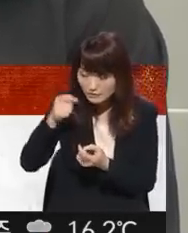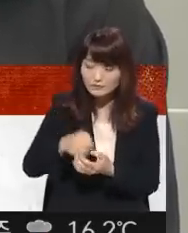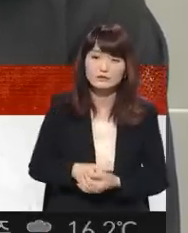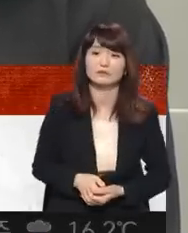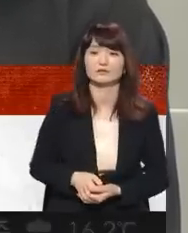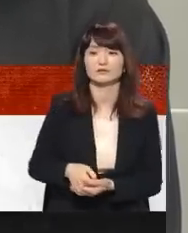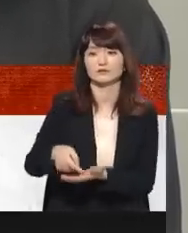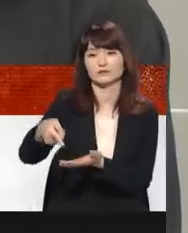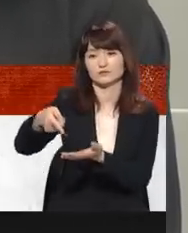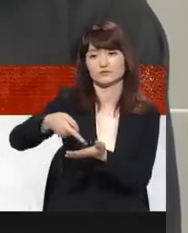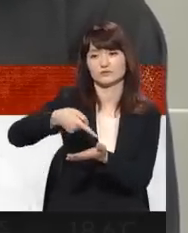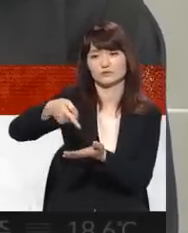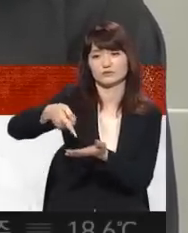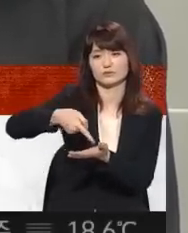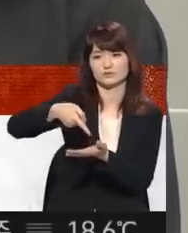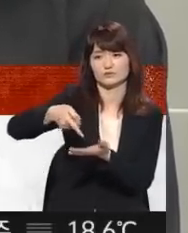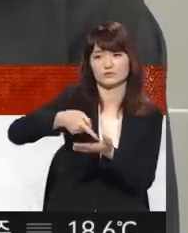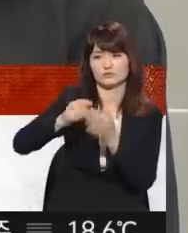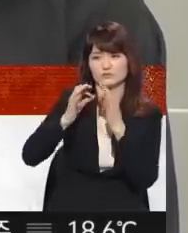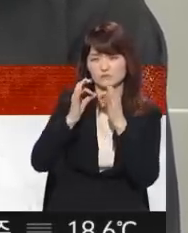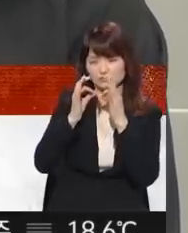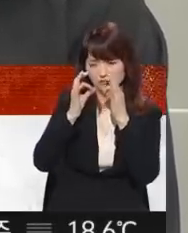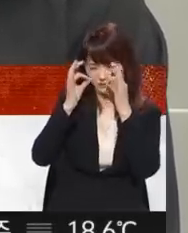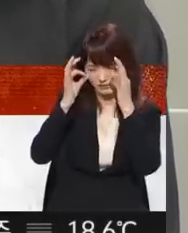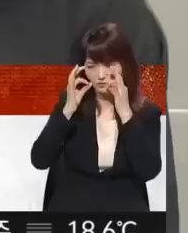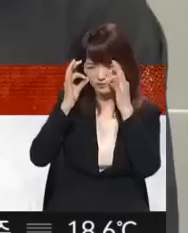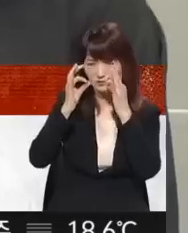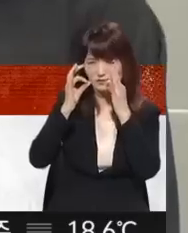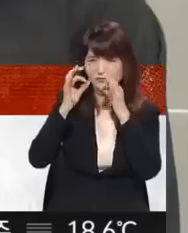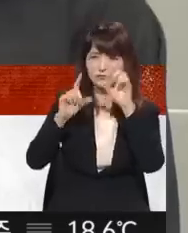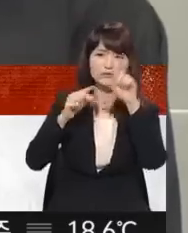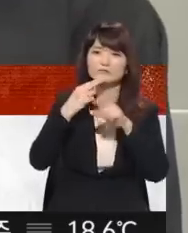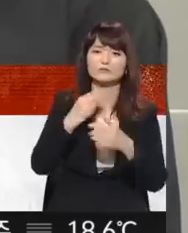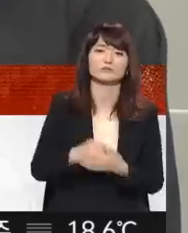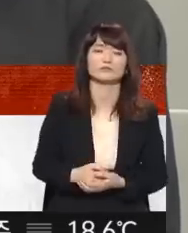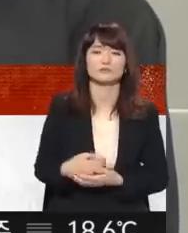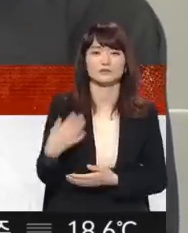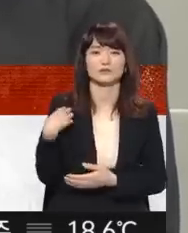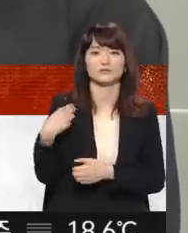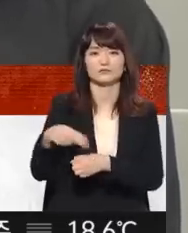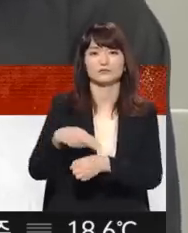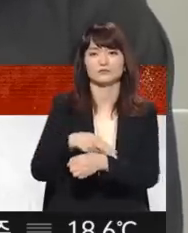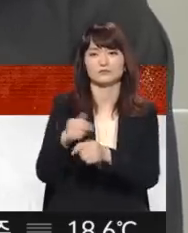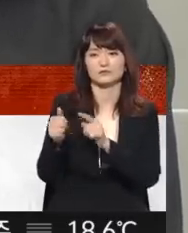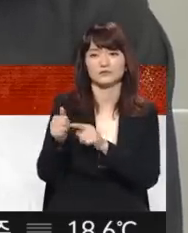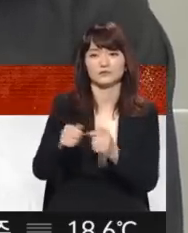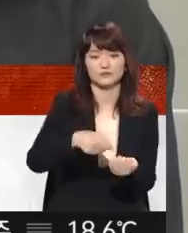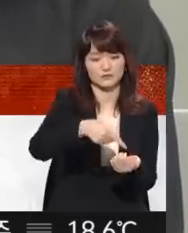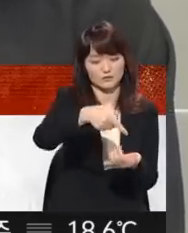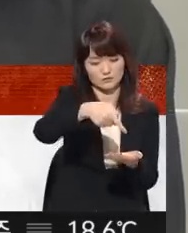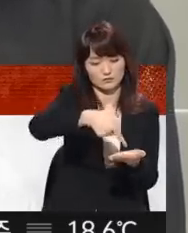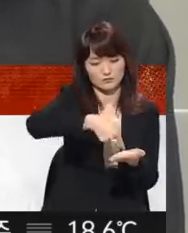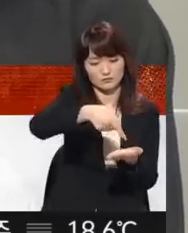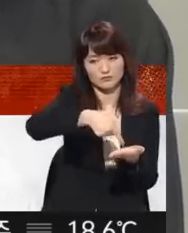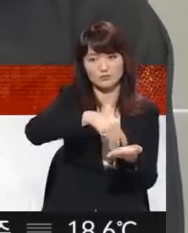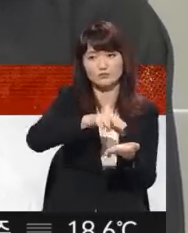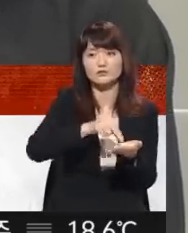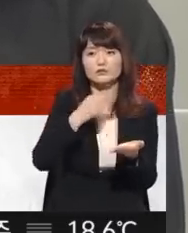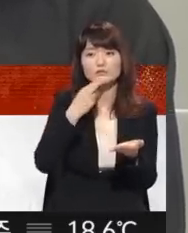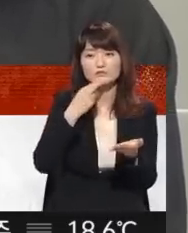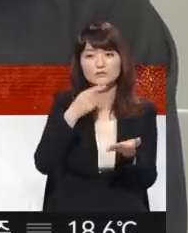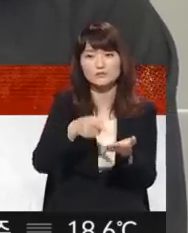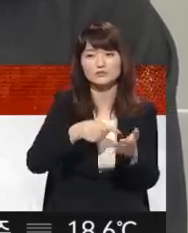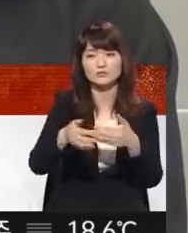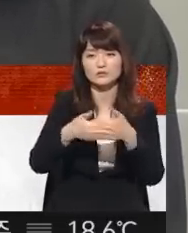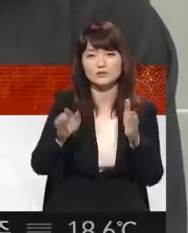보니까 최선을 다한 모습은 없더라구요 주치의는 뭐 수술은 이상 없었고 수소실